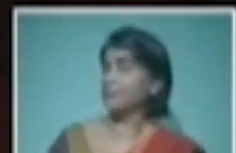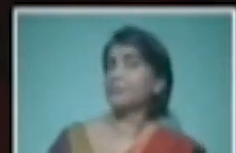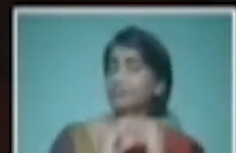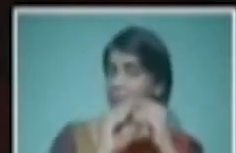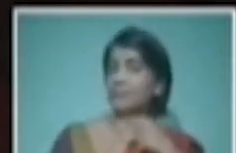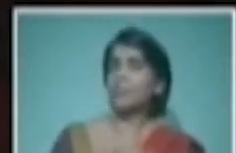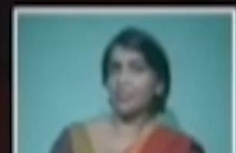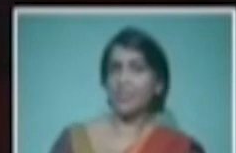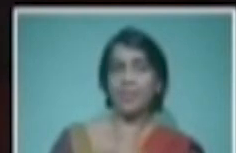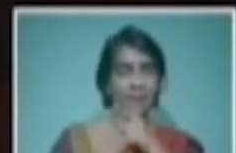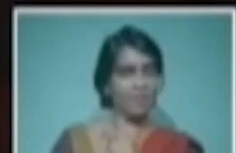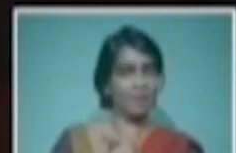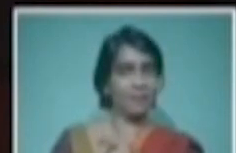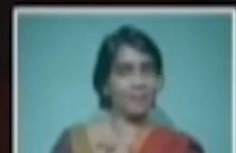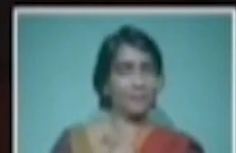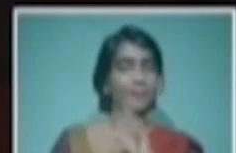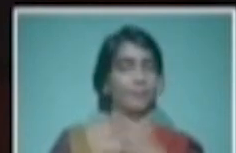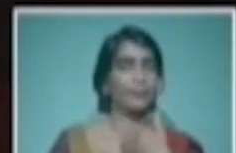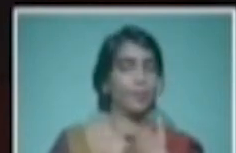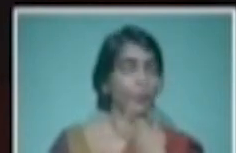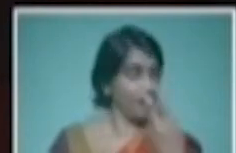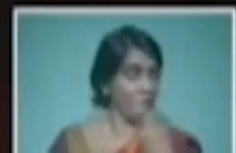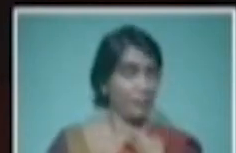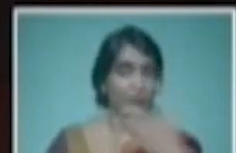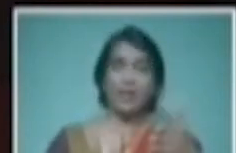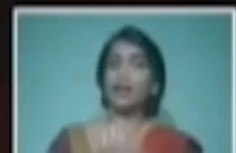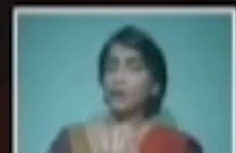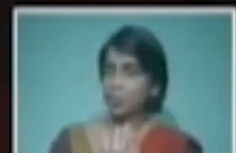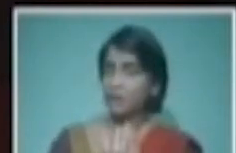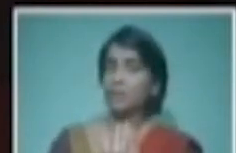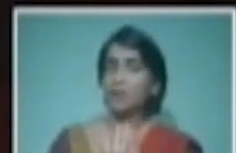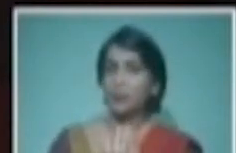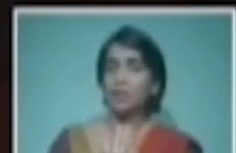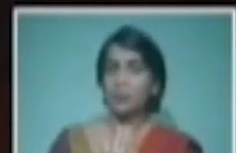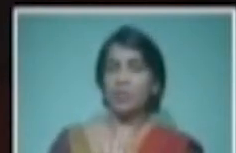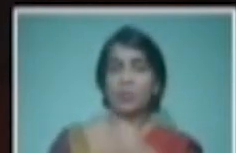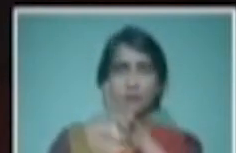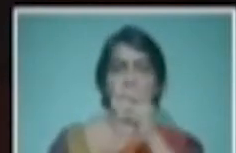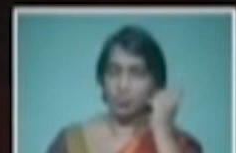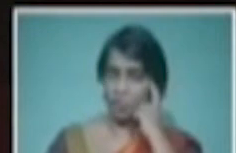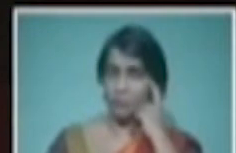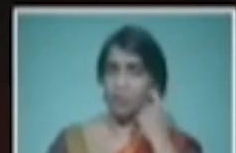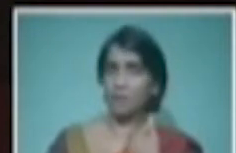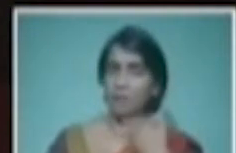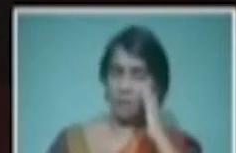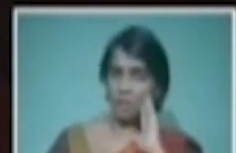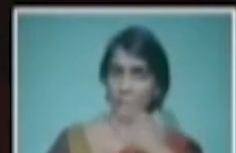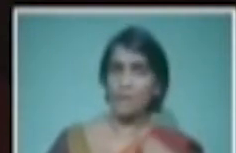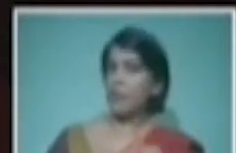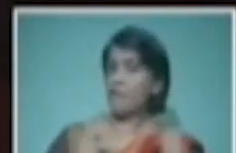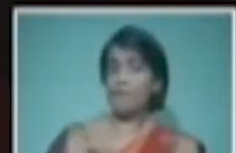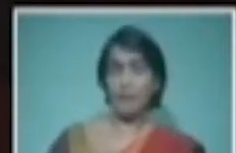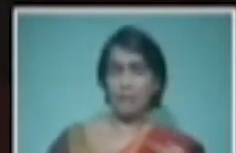කරන්නට ඔබතුමා අපි දෙගොල්ලෝ එකට එකතු වෙලා මොකද ඔබතුමාලා දන්නවා අපි සම්ප්‍රදානුකූල විපක්ෂයක්